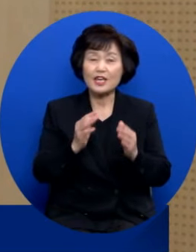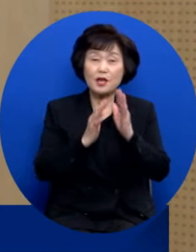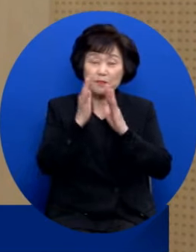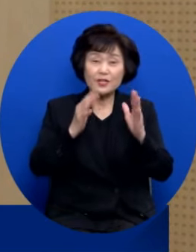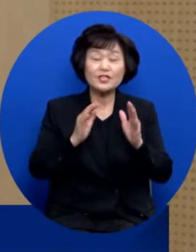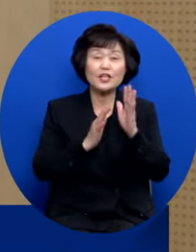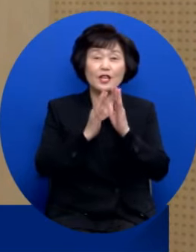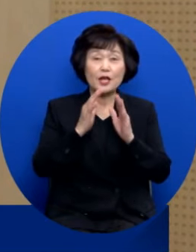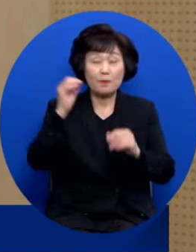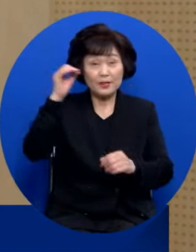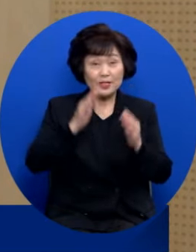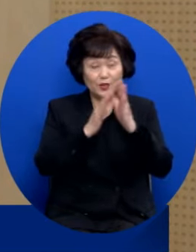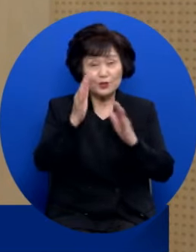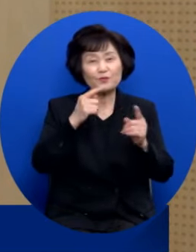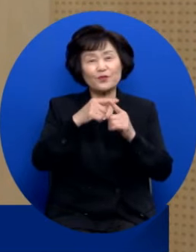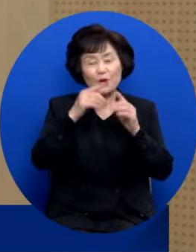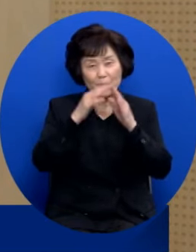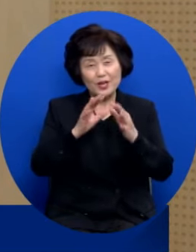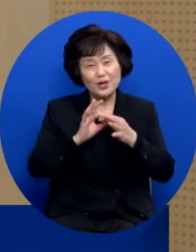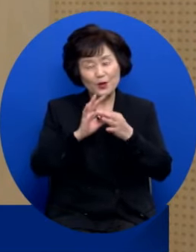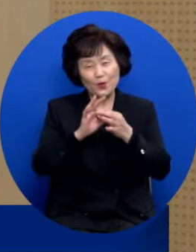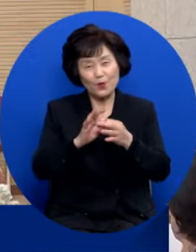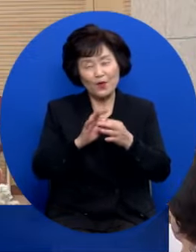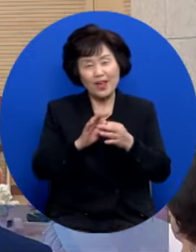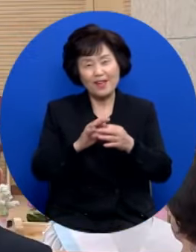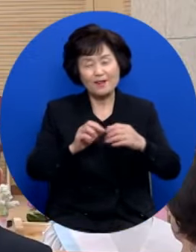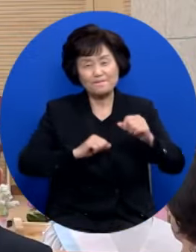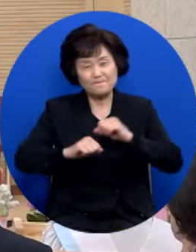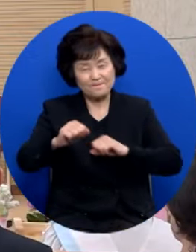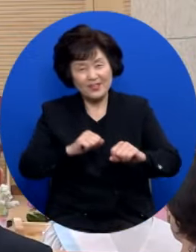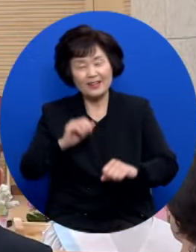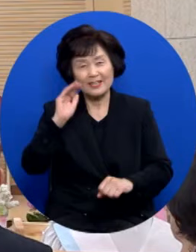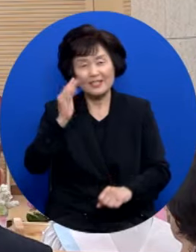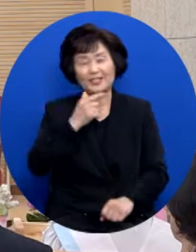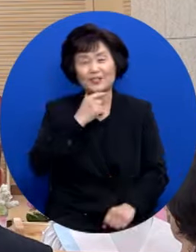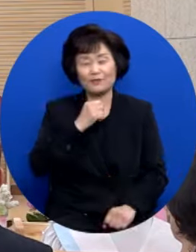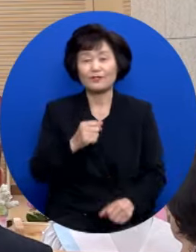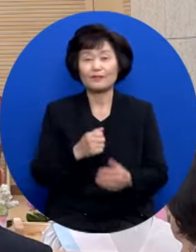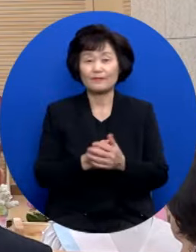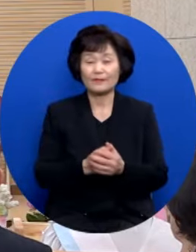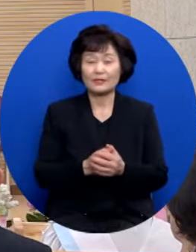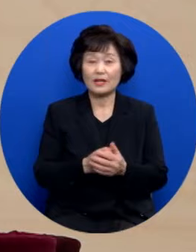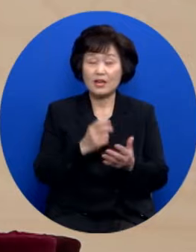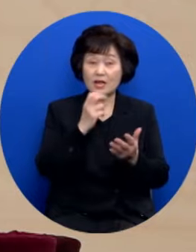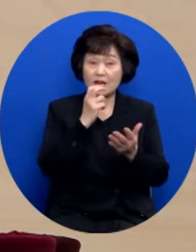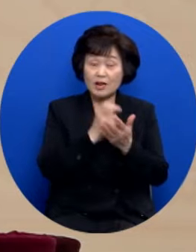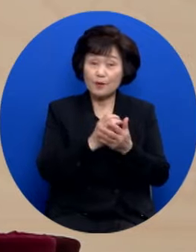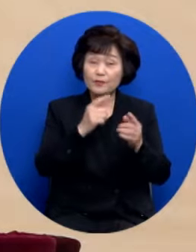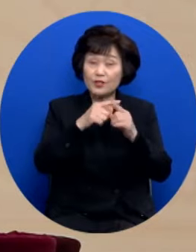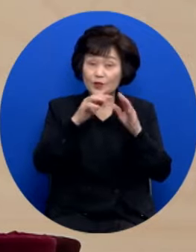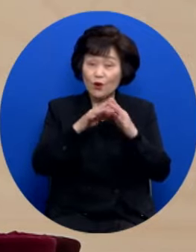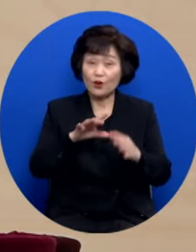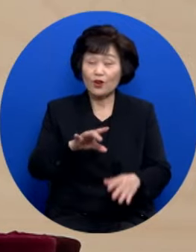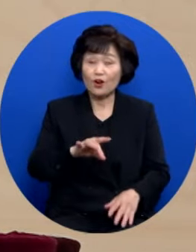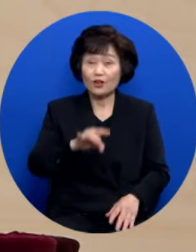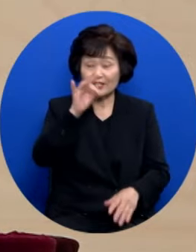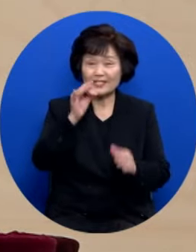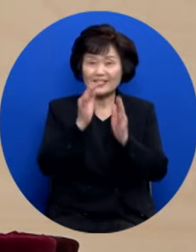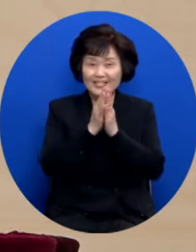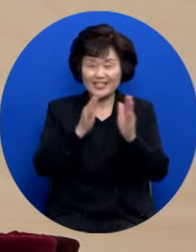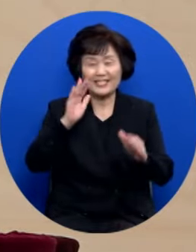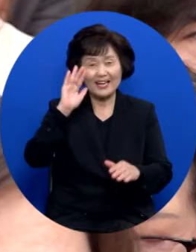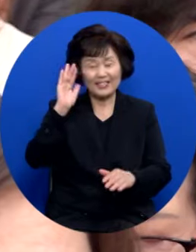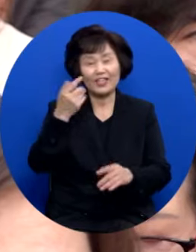숲교회에서 많이 많이 일어나기를 기도하겠습니다. 장흥 지역에서 감리교회로 첫 발을 내딛는